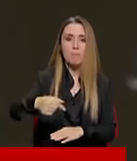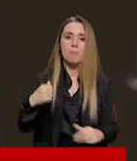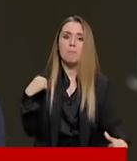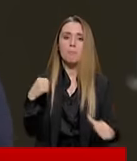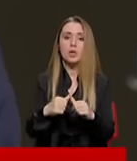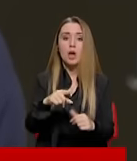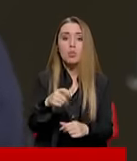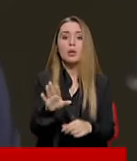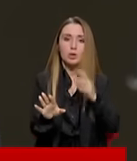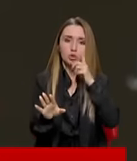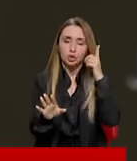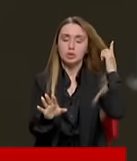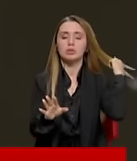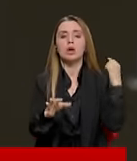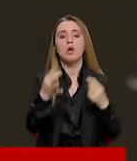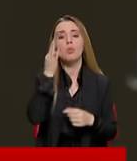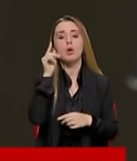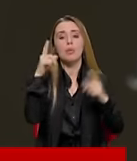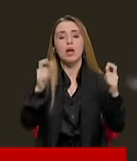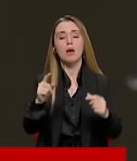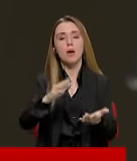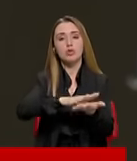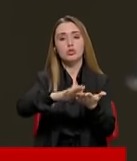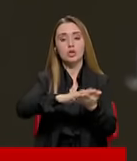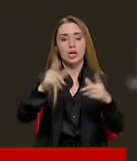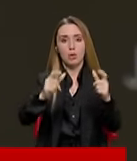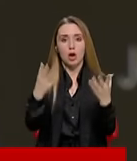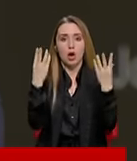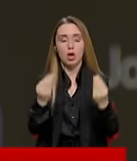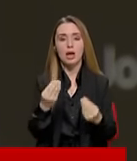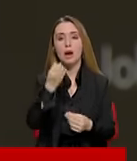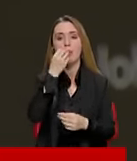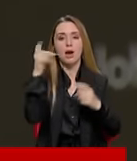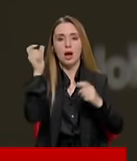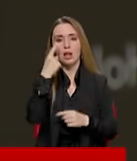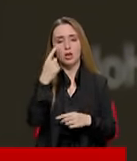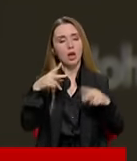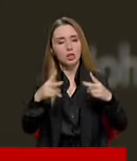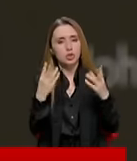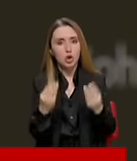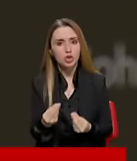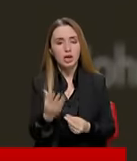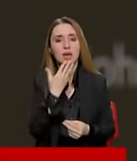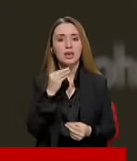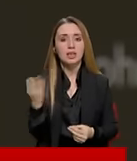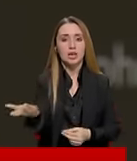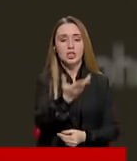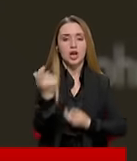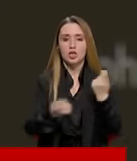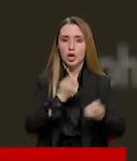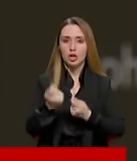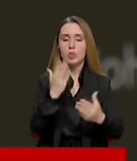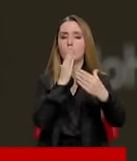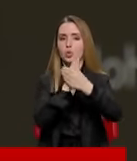da bulamamışlar böyle bir yer ama Rekreasyon Alanı olarak e bahar aylarında bile açacağız gençlerin çalışacağı